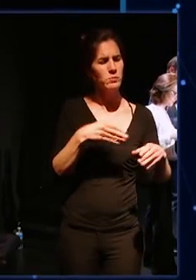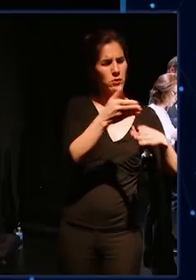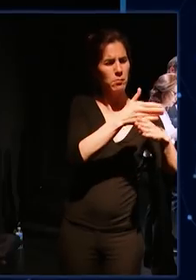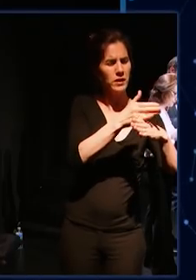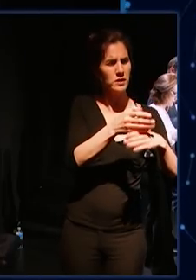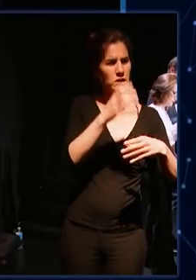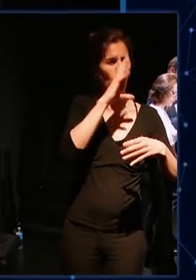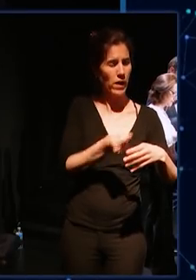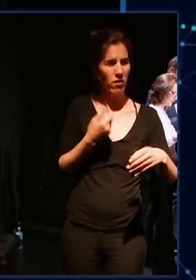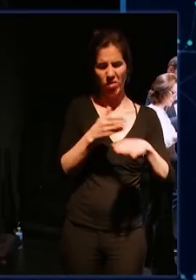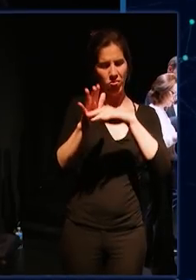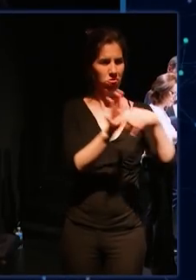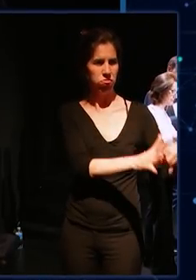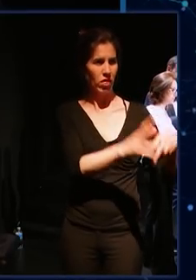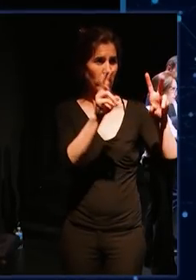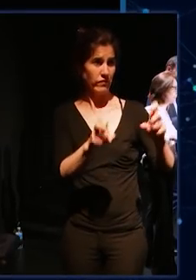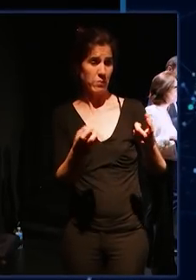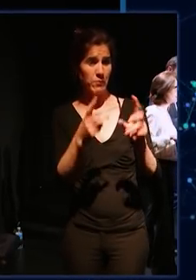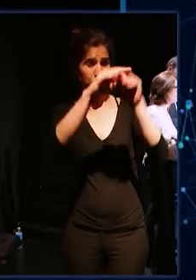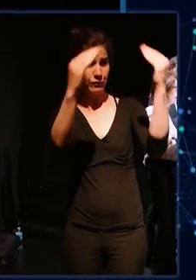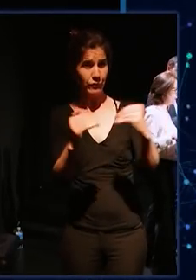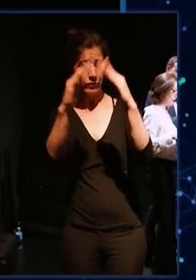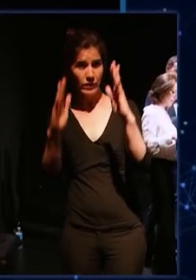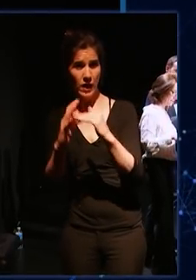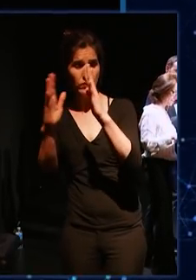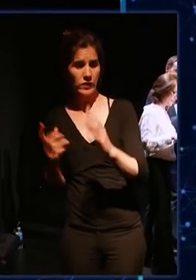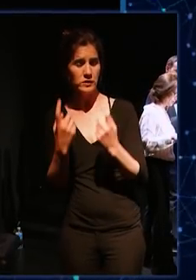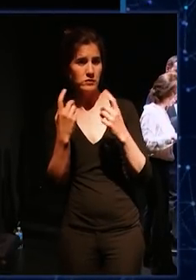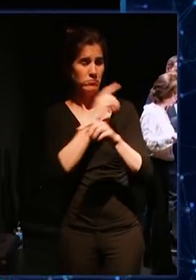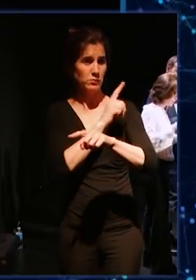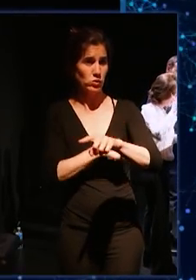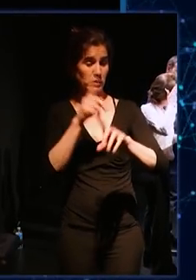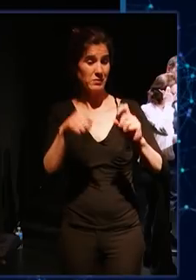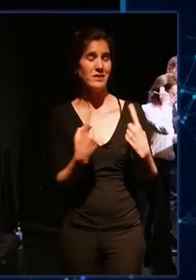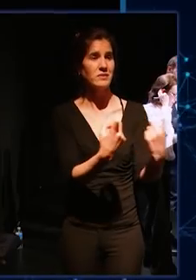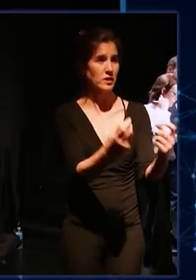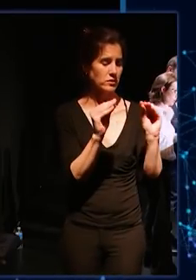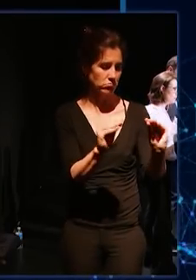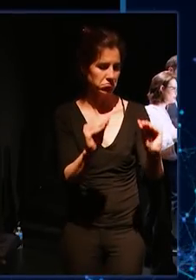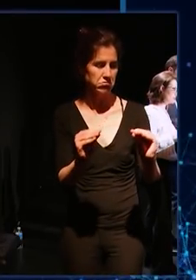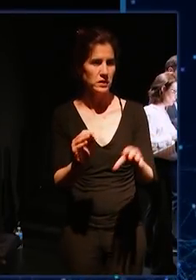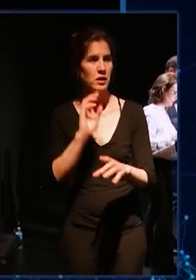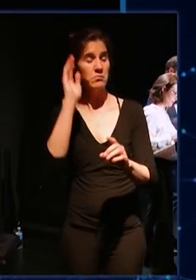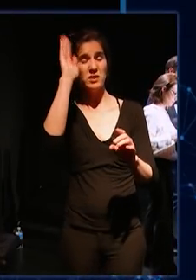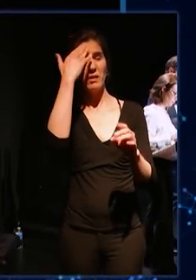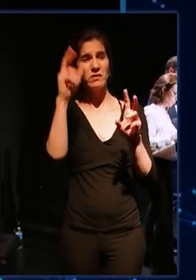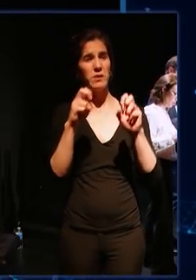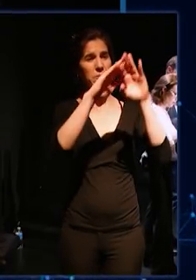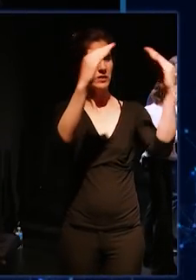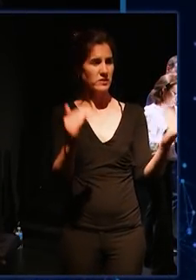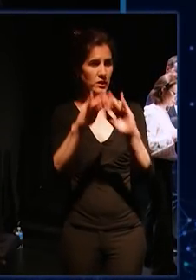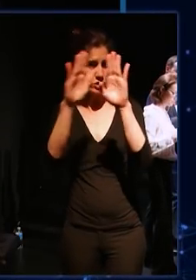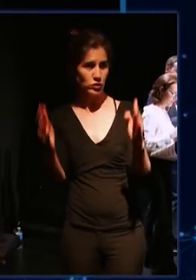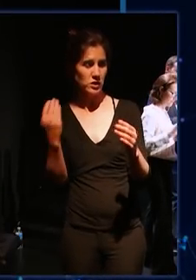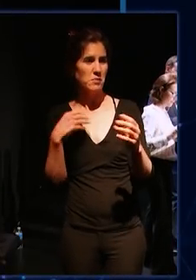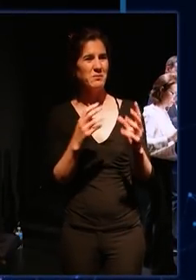entitats esportives i les seves necessitats, especialment pel que fa a les instal·lacions. La gespa o il·luminació del camp de futbol, la